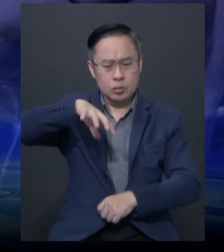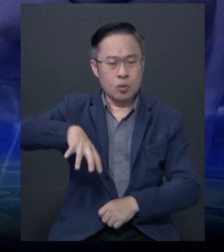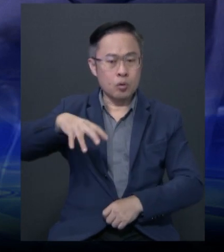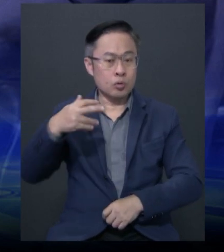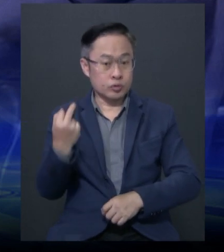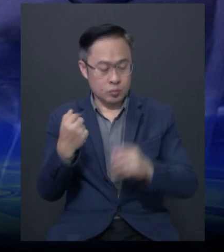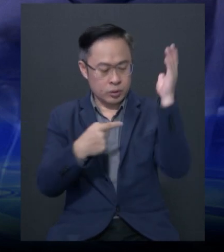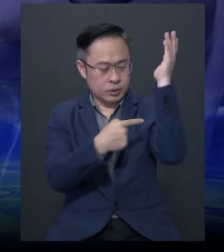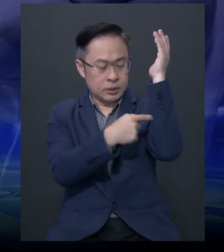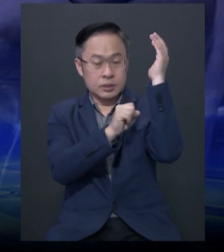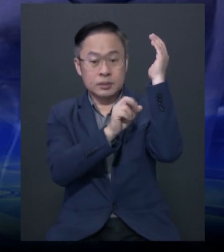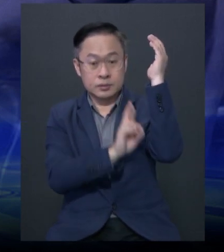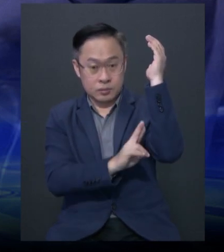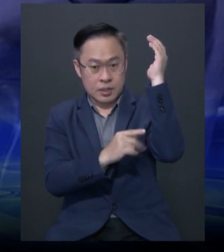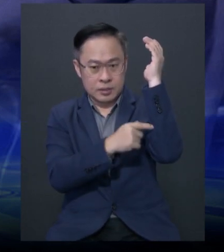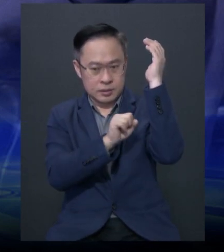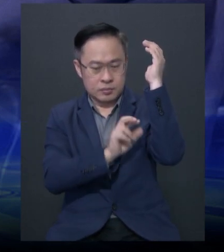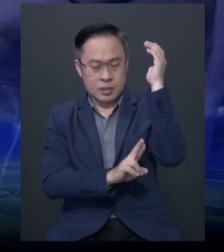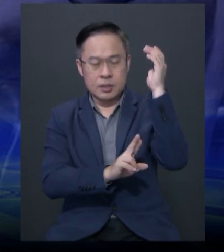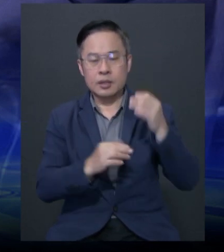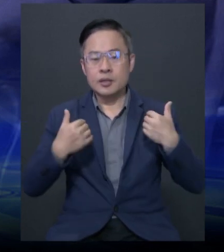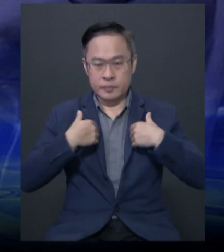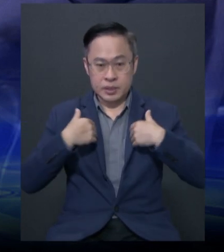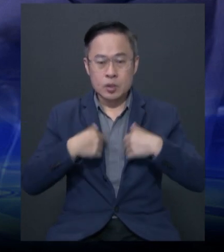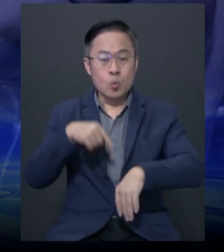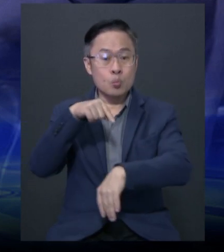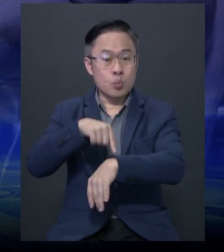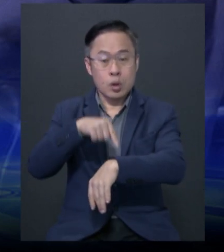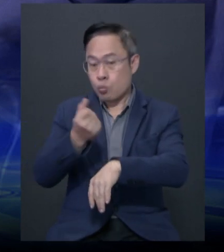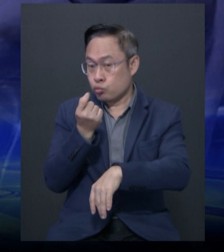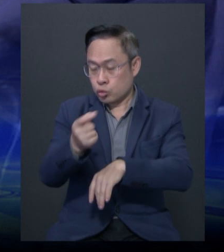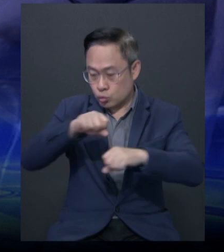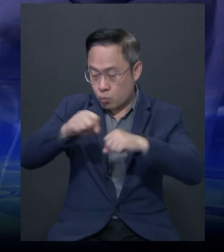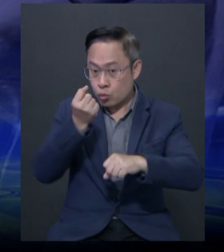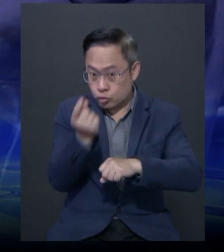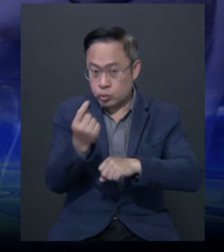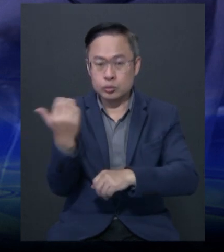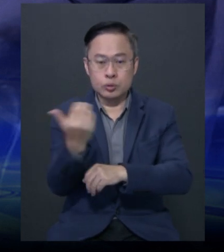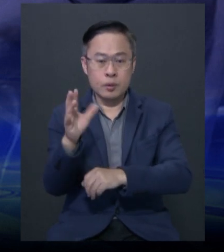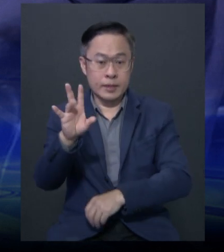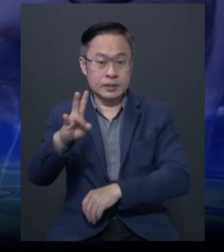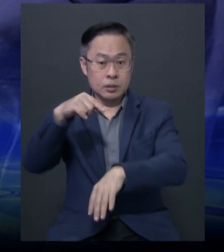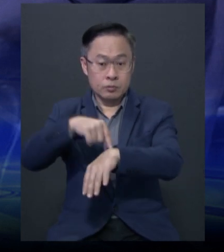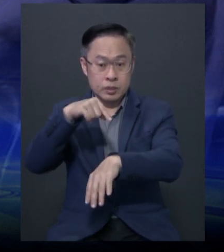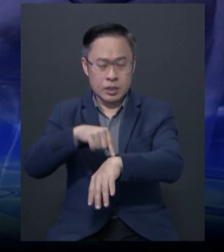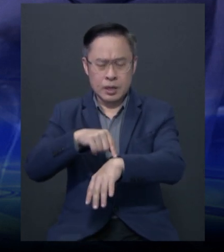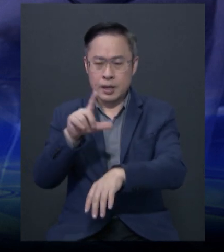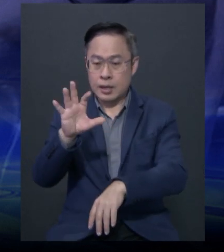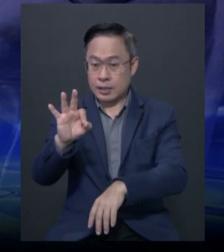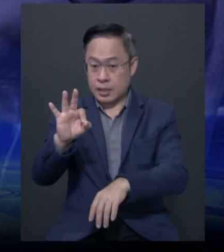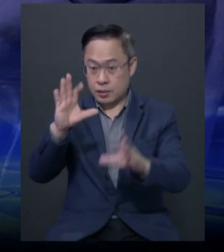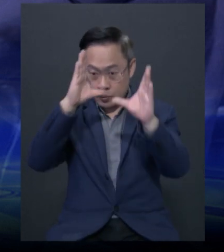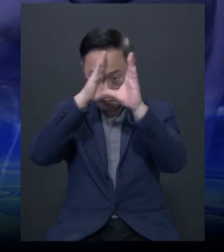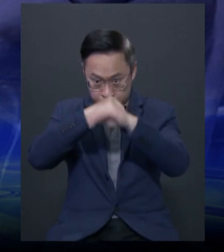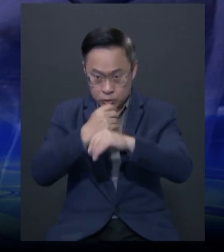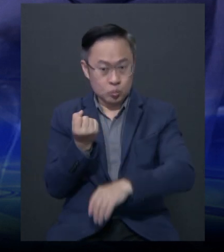ที่สังเวียนมวยเพชรบัญชาเกาะสมุยจังหวัดสุราษฎร์ธานีนะครับโดยจะถ่ายทอดสดผ่านทางช่อง T Sport 7นะครับเริ่มเวลา21:00น